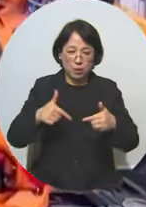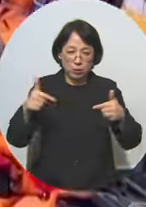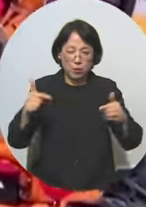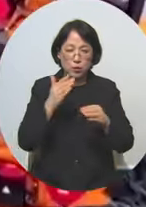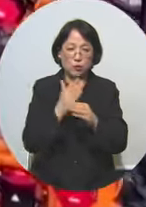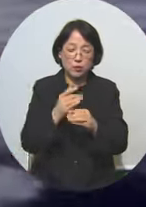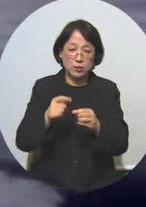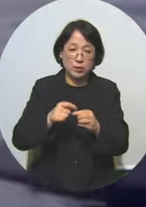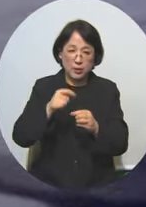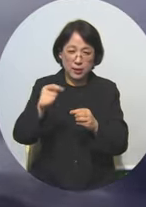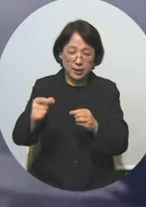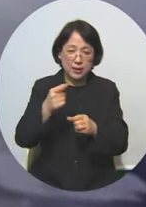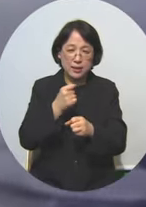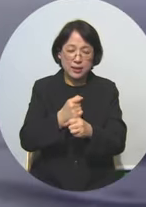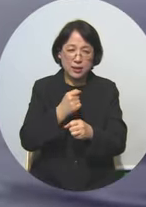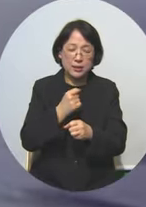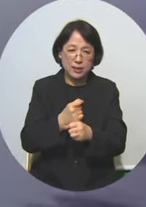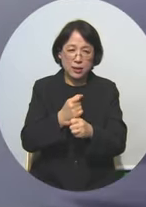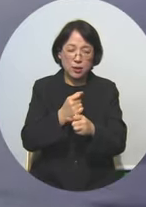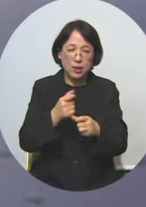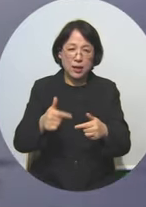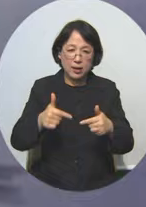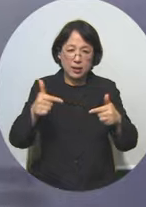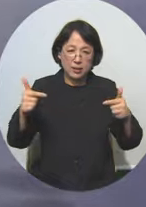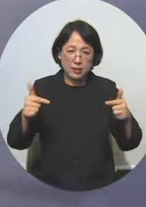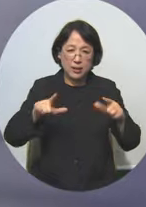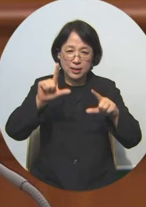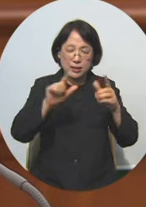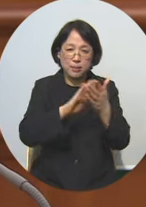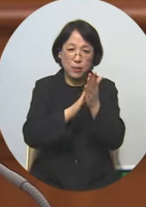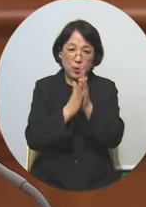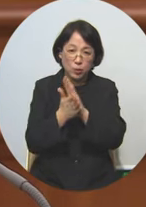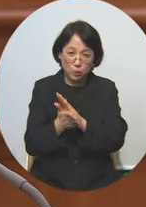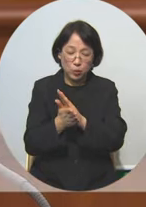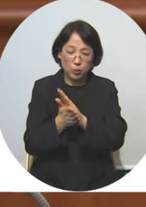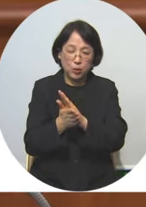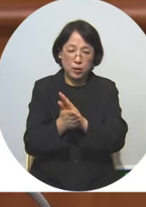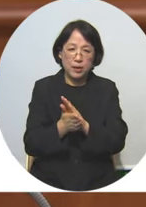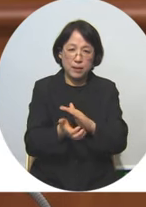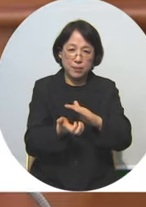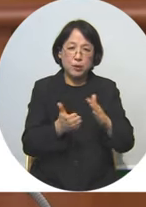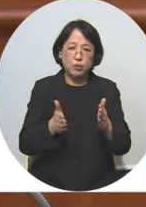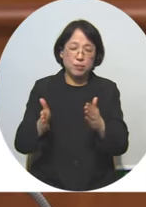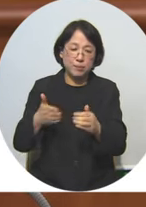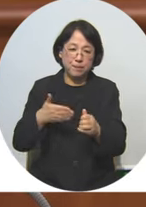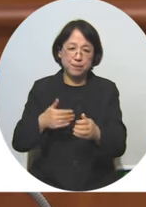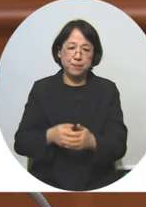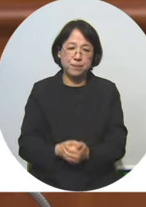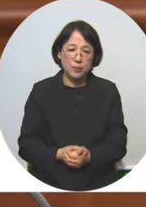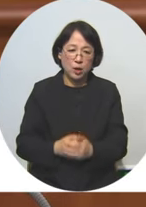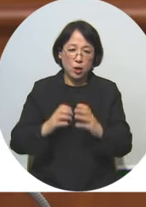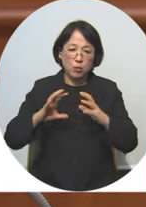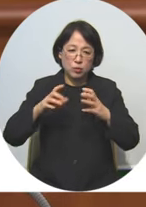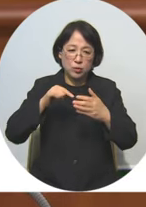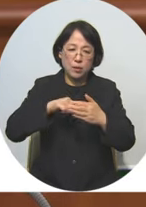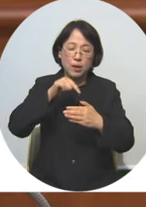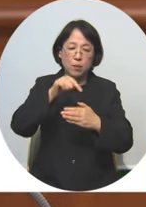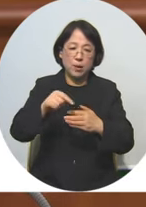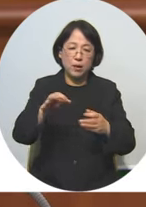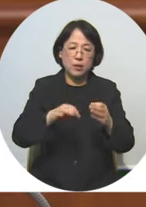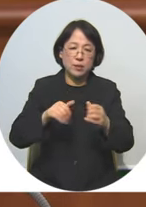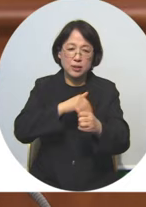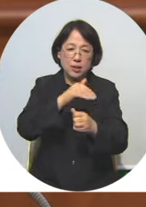생산성 향상과 기후변화 대응력 제고를 권고했습니다. 국내의 경제 여건이 불확실하지만